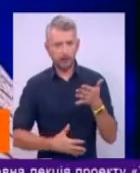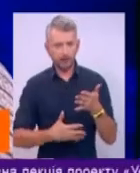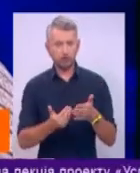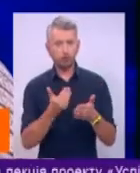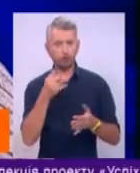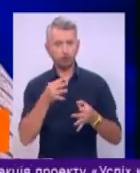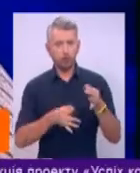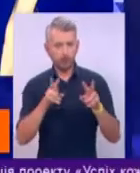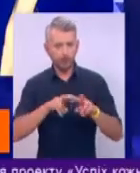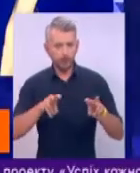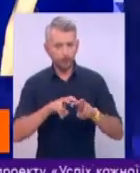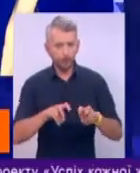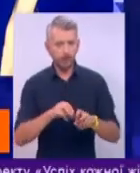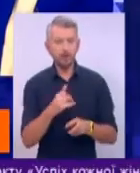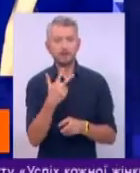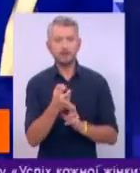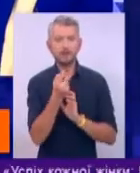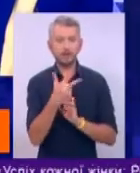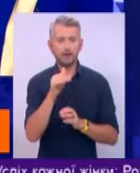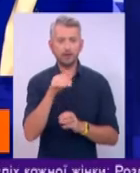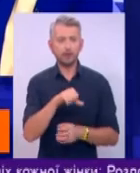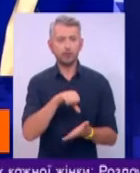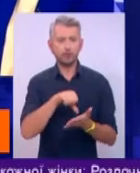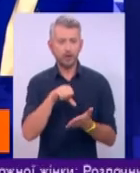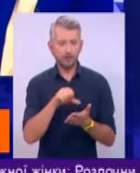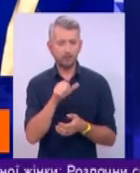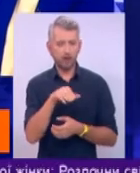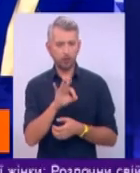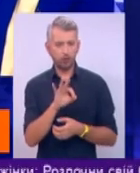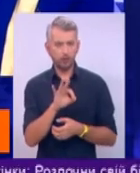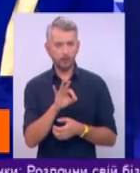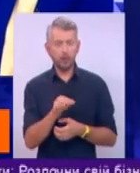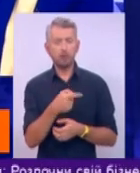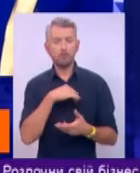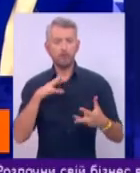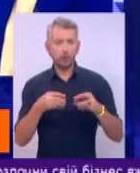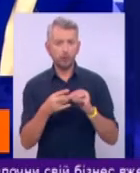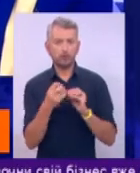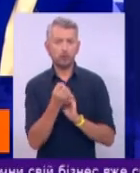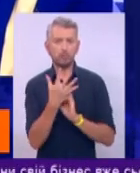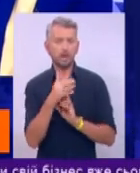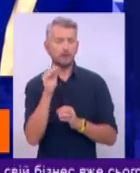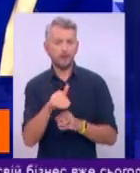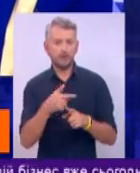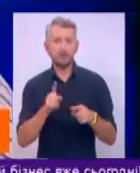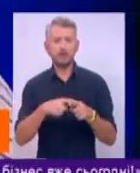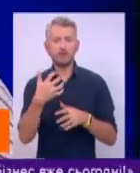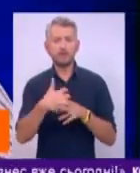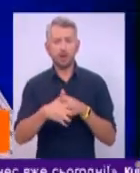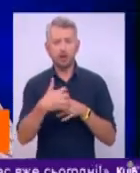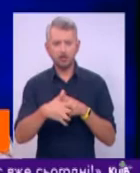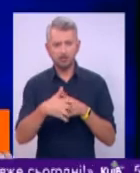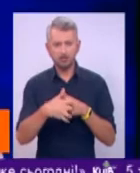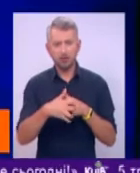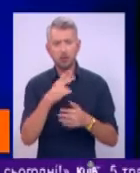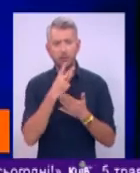розслідувань. Так. І 313 тисяч учасників антитерористичної операції, ми виходимо на 15 тисяч. Тобто це середньостатистичний